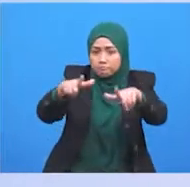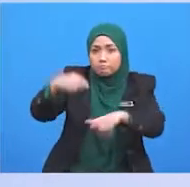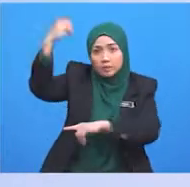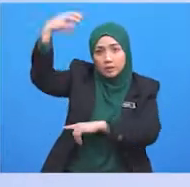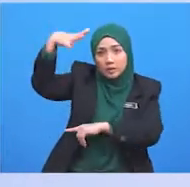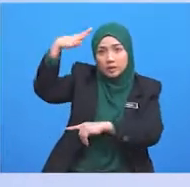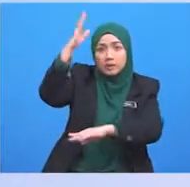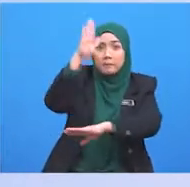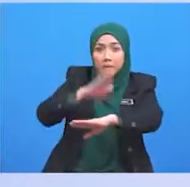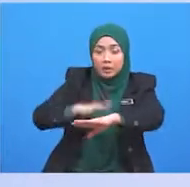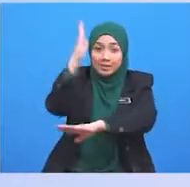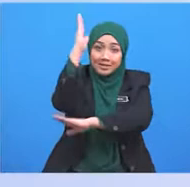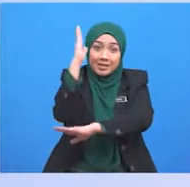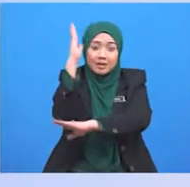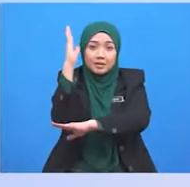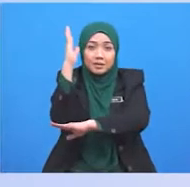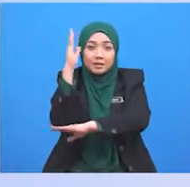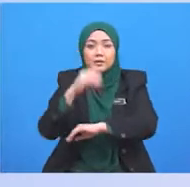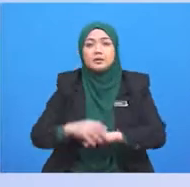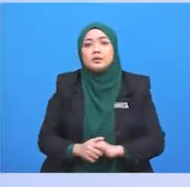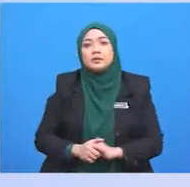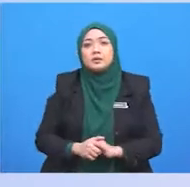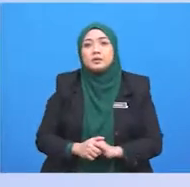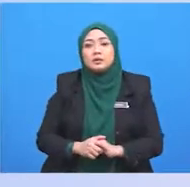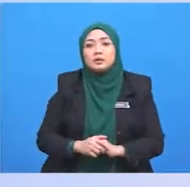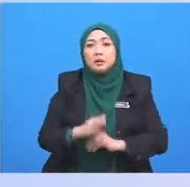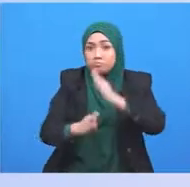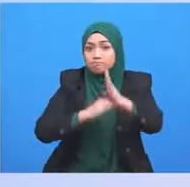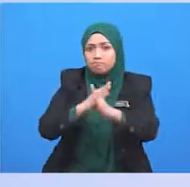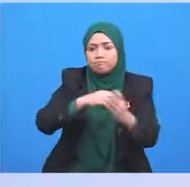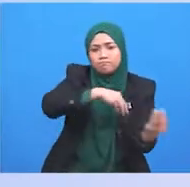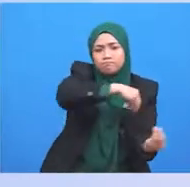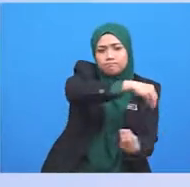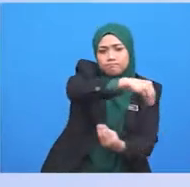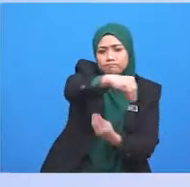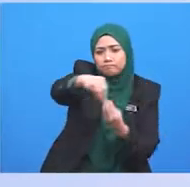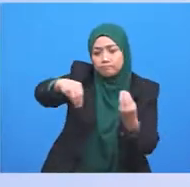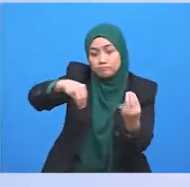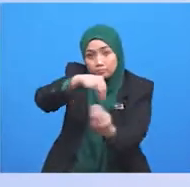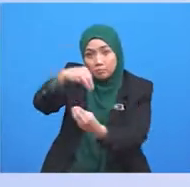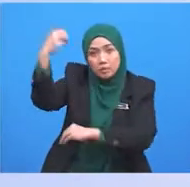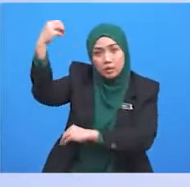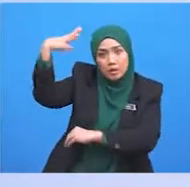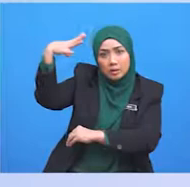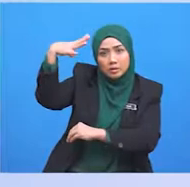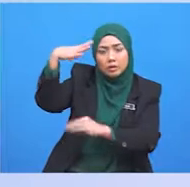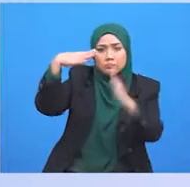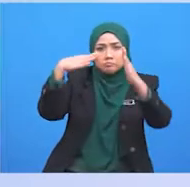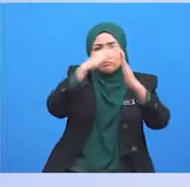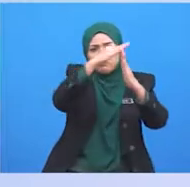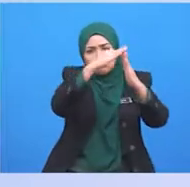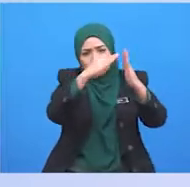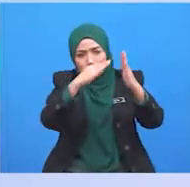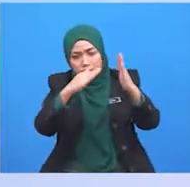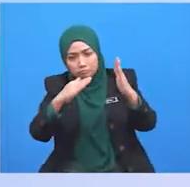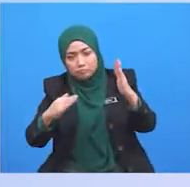tengah hari. Peredaran bumi ini mengelilingi matahari serta kecondongannya menyebabkan pancaran